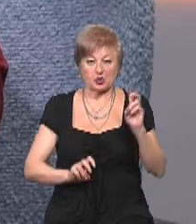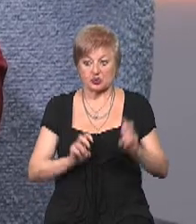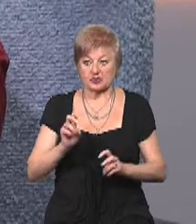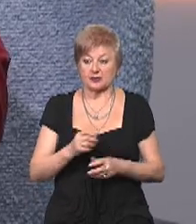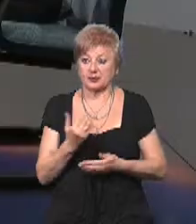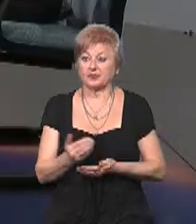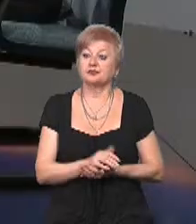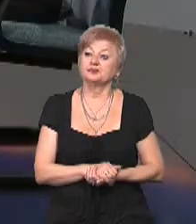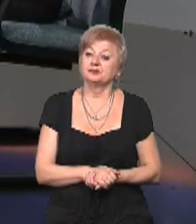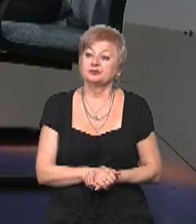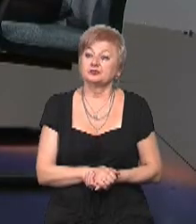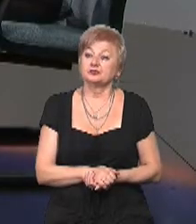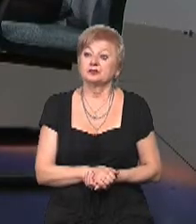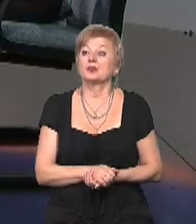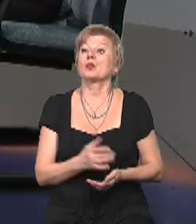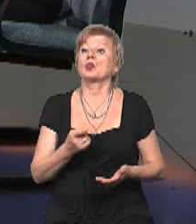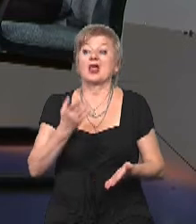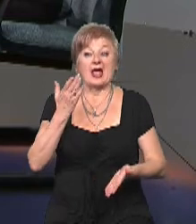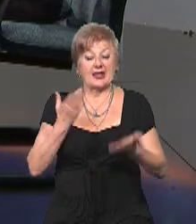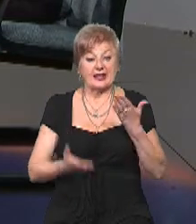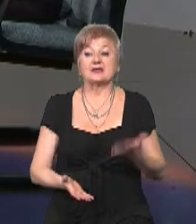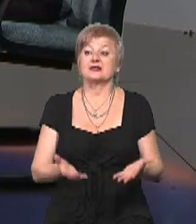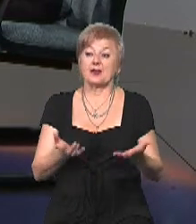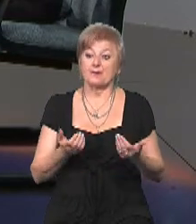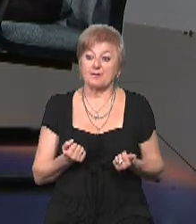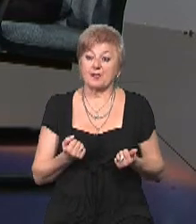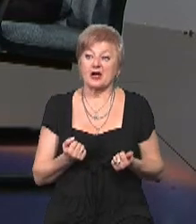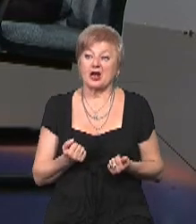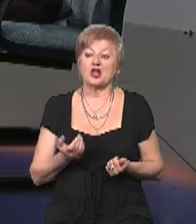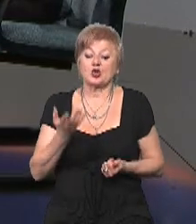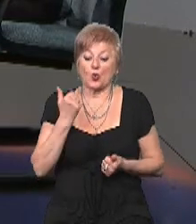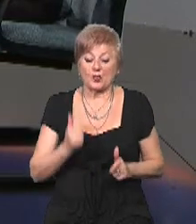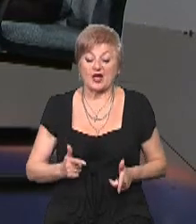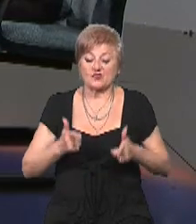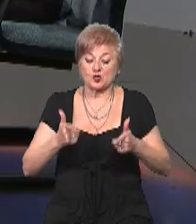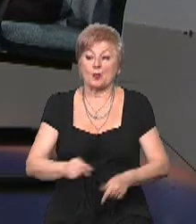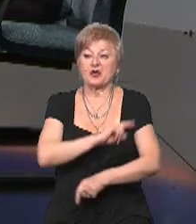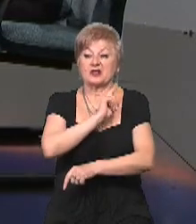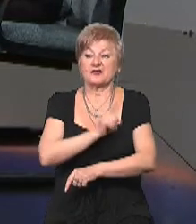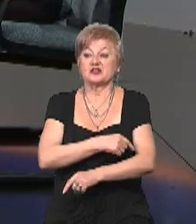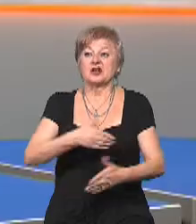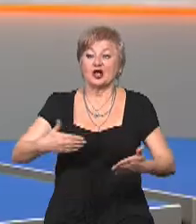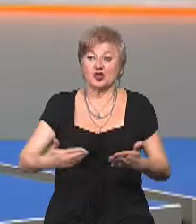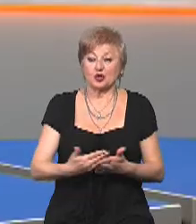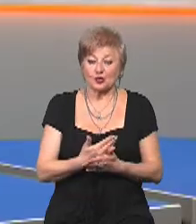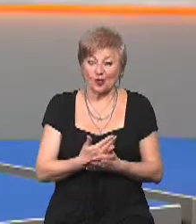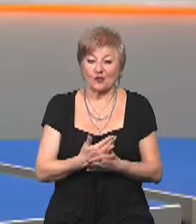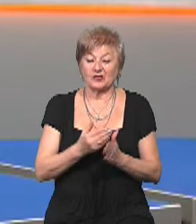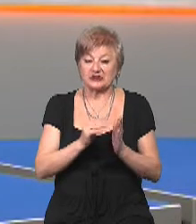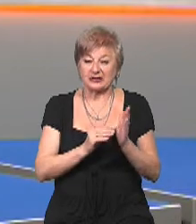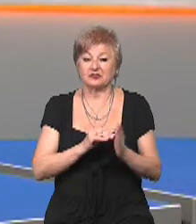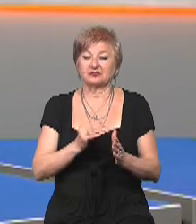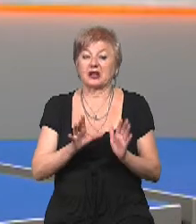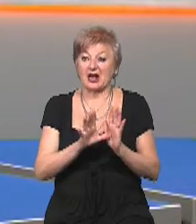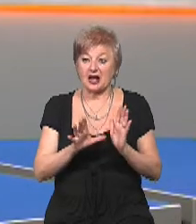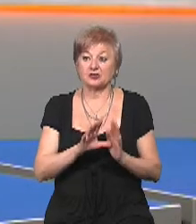Олеже, з вас почнемо. Ну, якщо брати, коли вступив в силу новий ринок електроенергії,